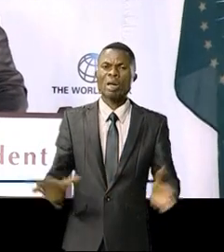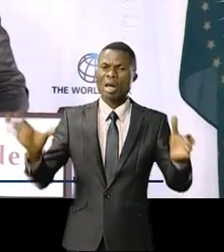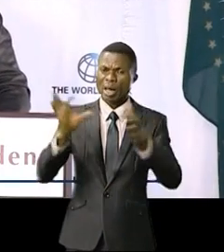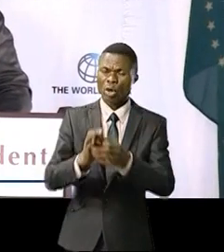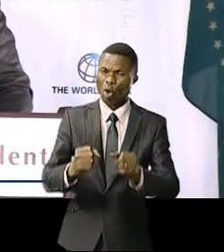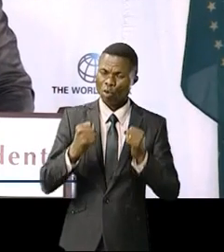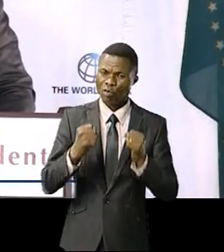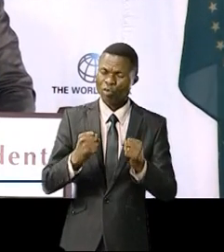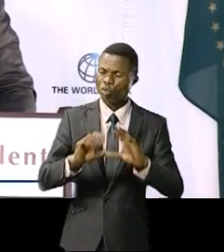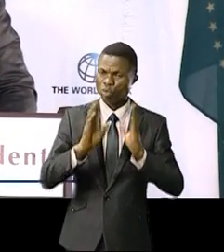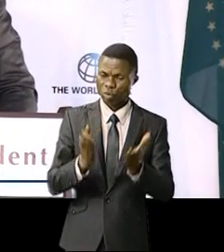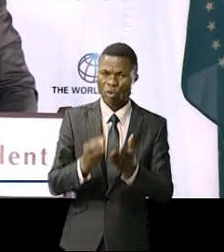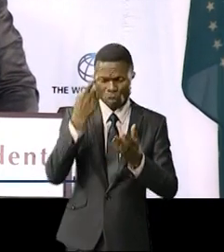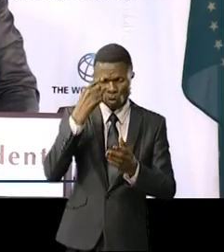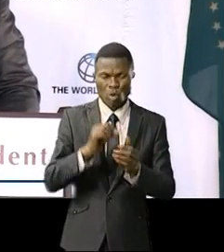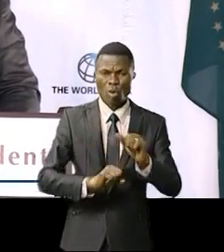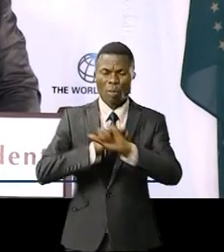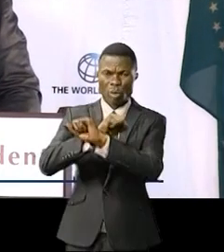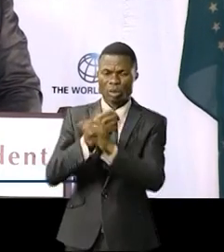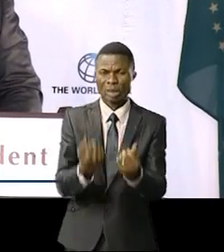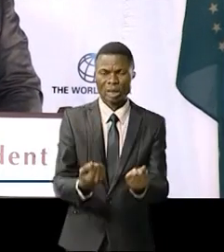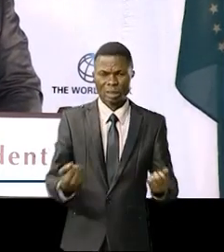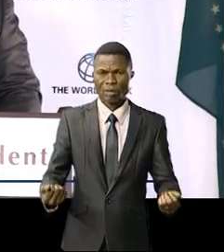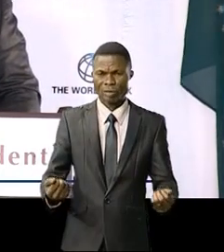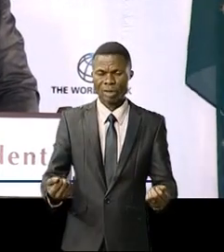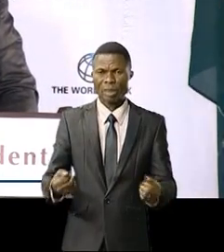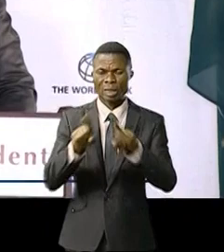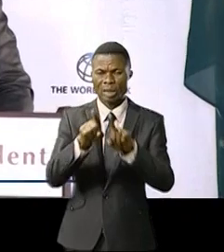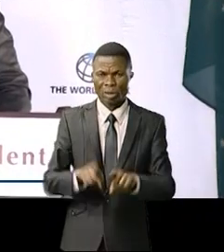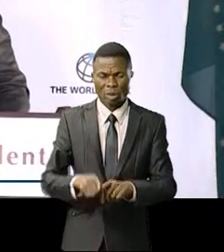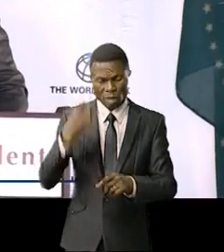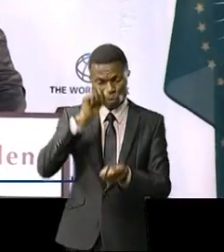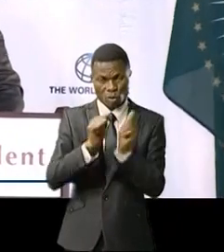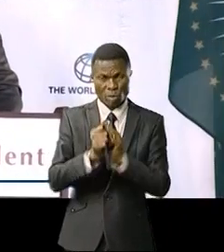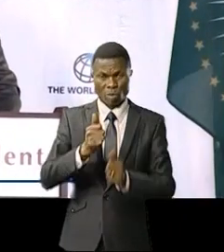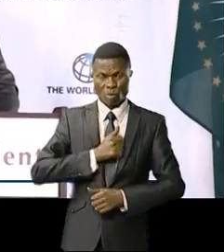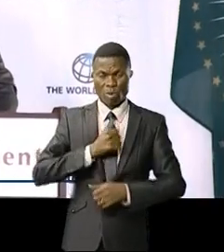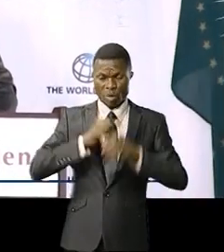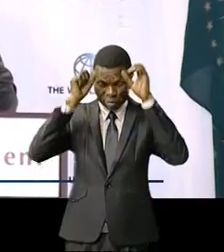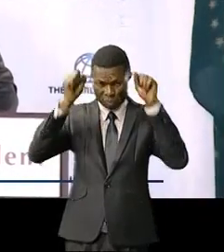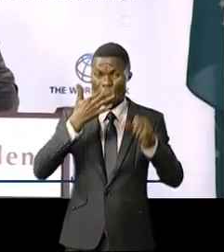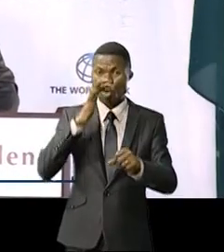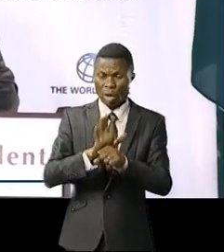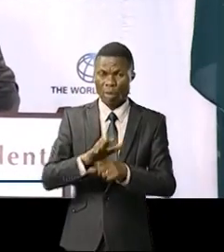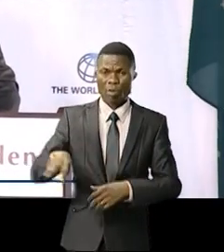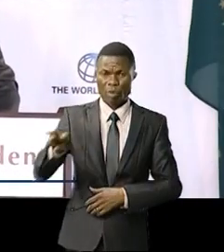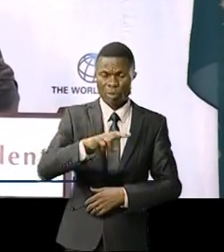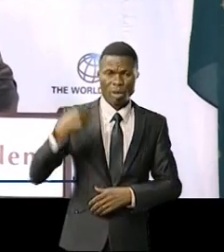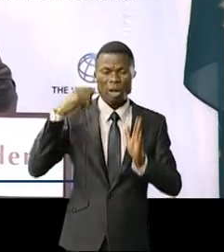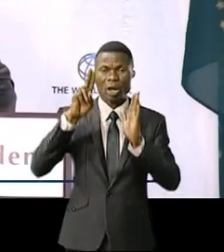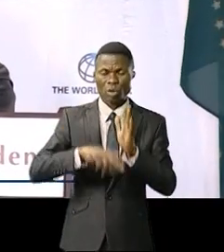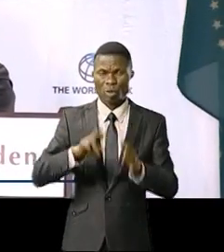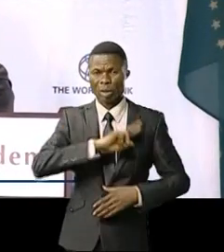forces pour nos enfants. En ce qui me concerne, je vous garantis que le gouvernement